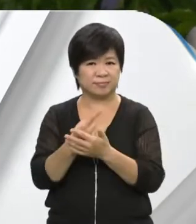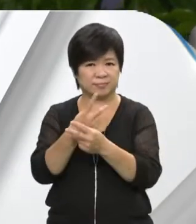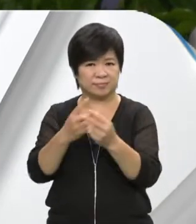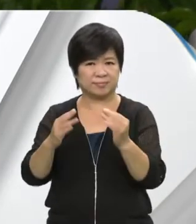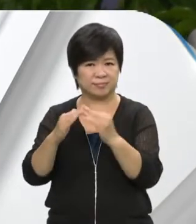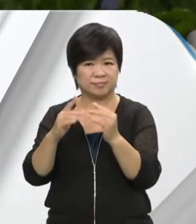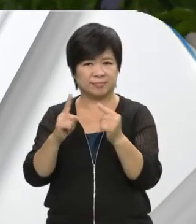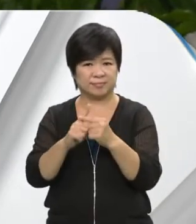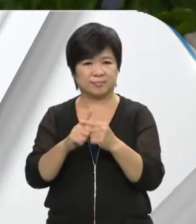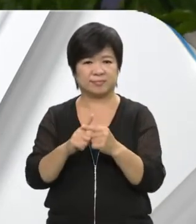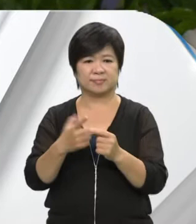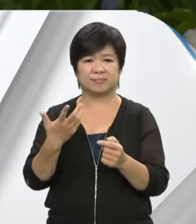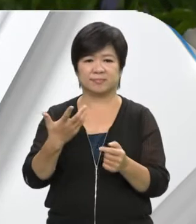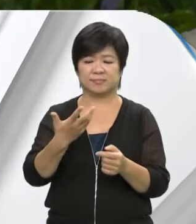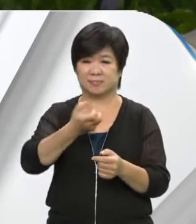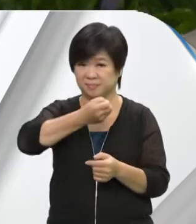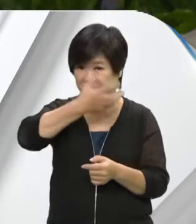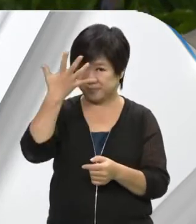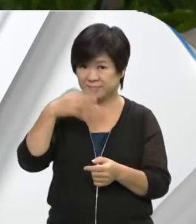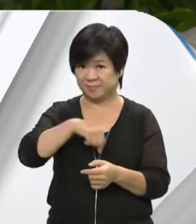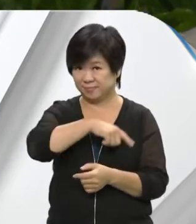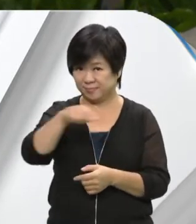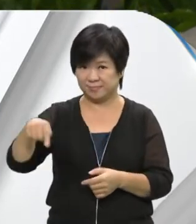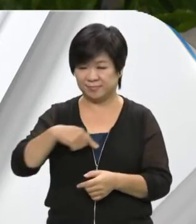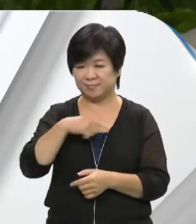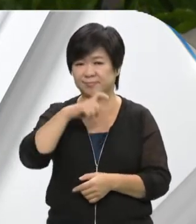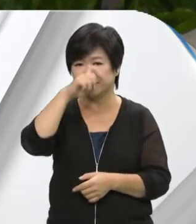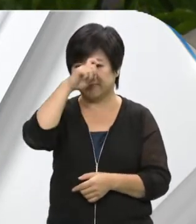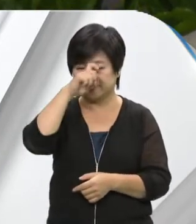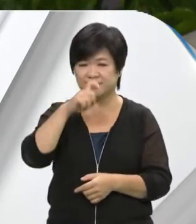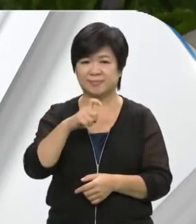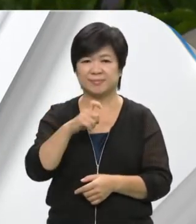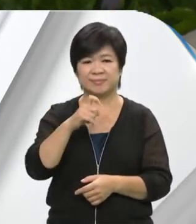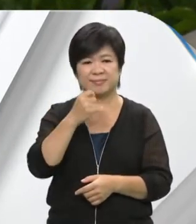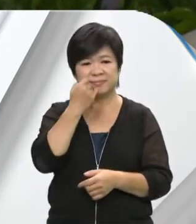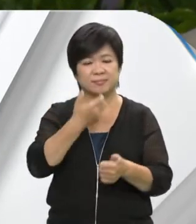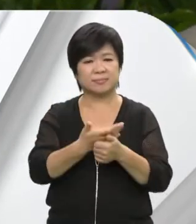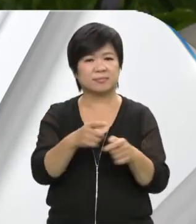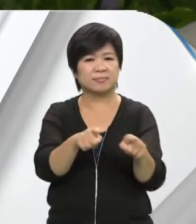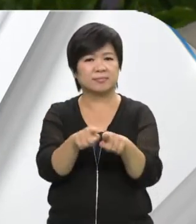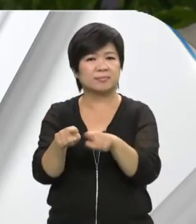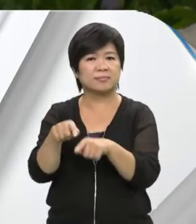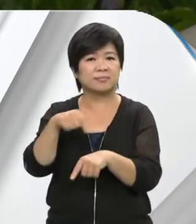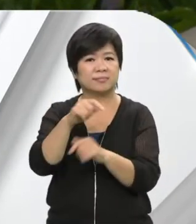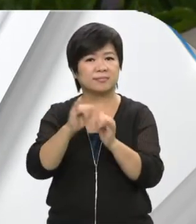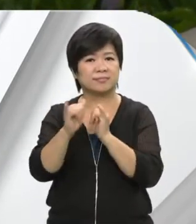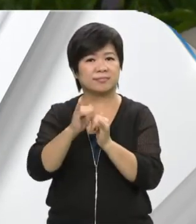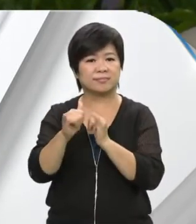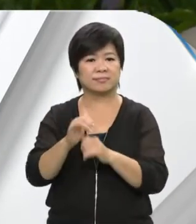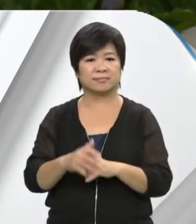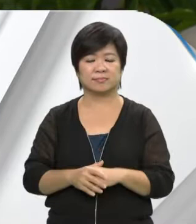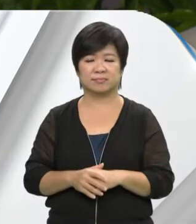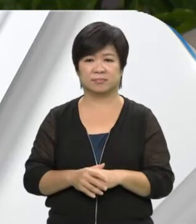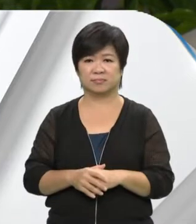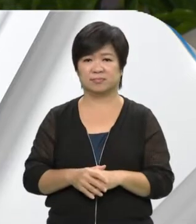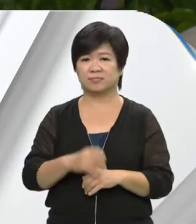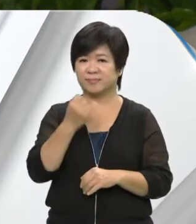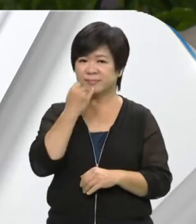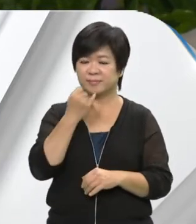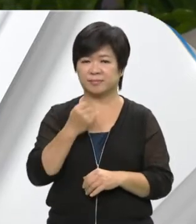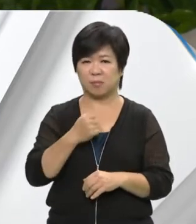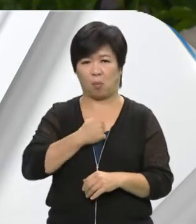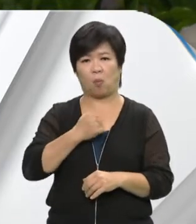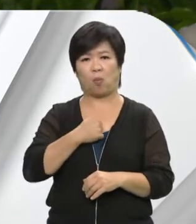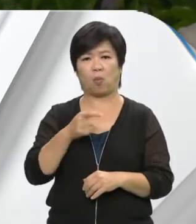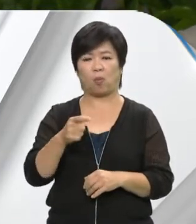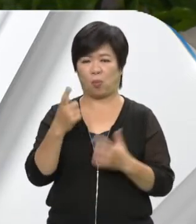是我们的青春客家哦，我们甚至希望不给不是客家的朋友，非客家籍的朋友，他们能够认识